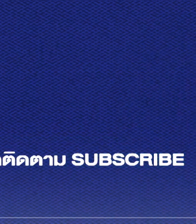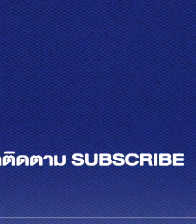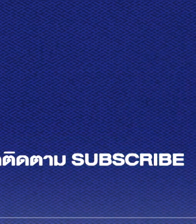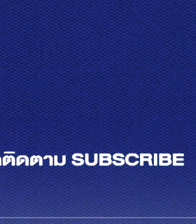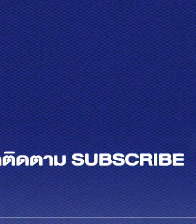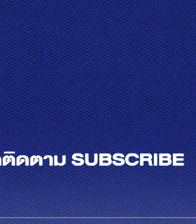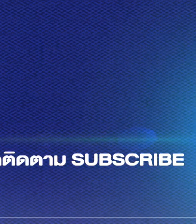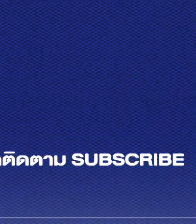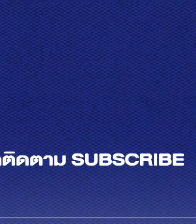Oh